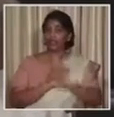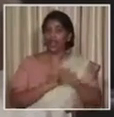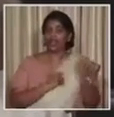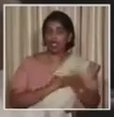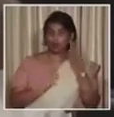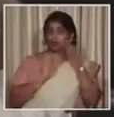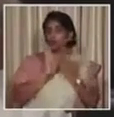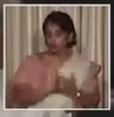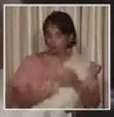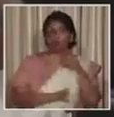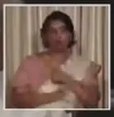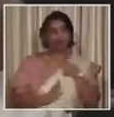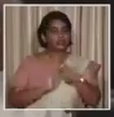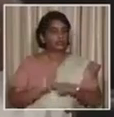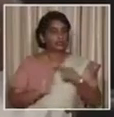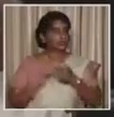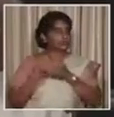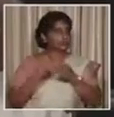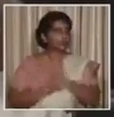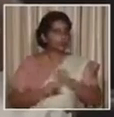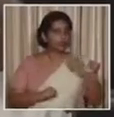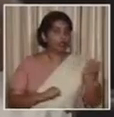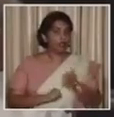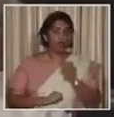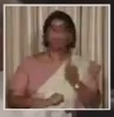අලුතෙන් හඳුන්වා දෙනවා ශ්‍රී ලංකාවේ මෙතෙක් නොතිබුණු